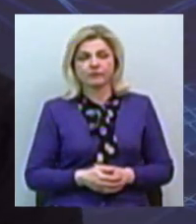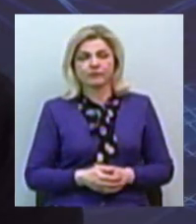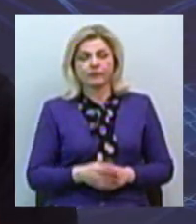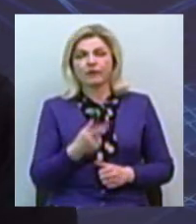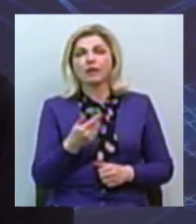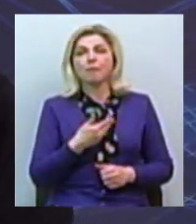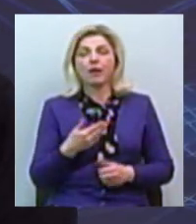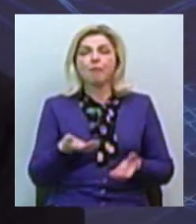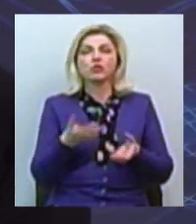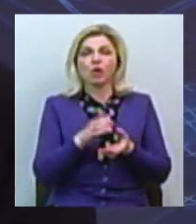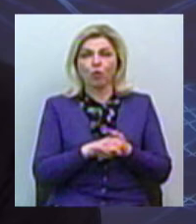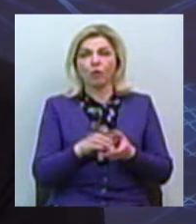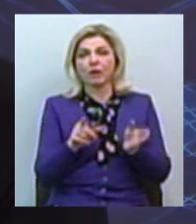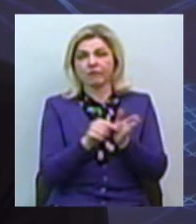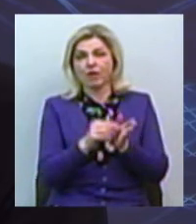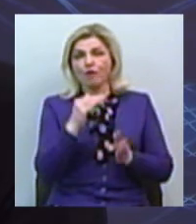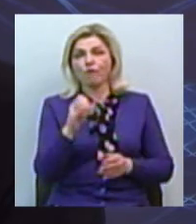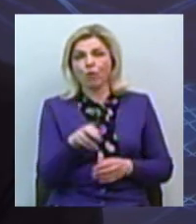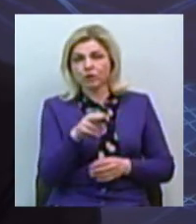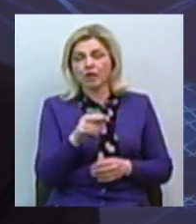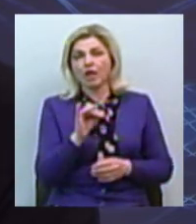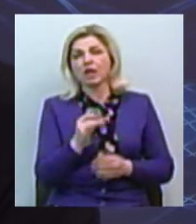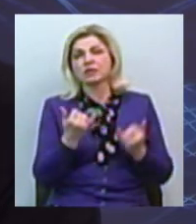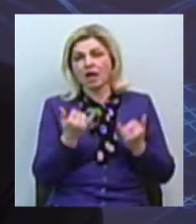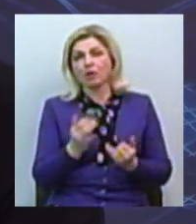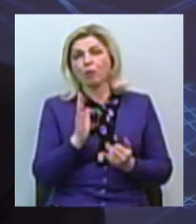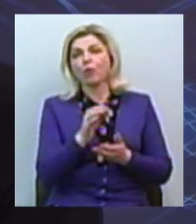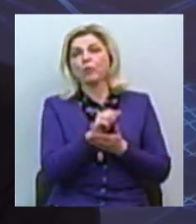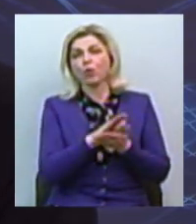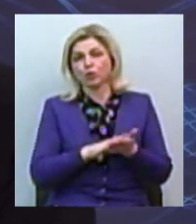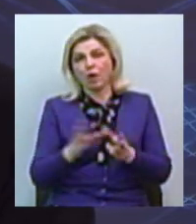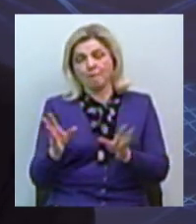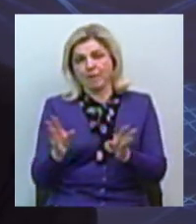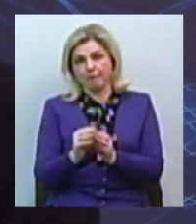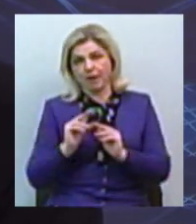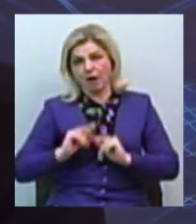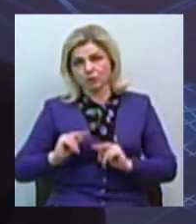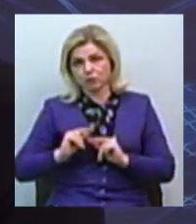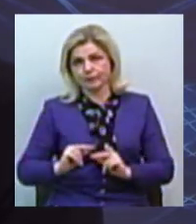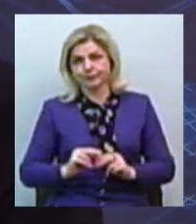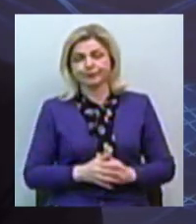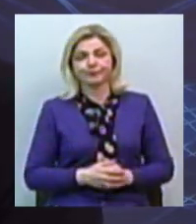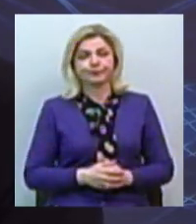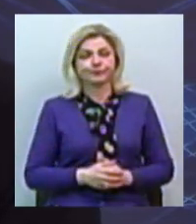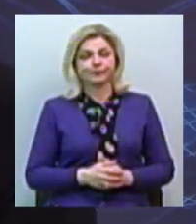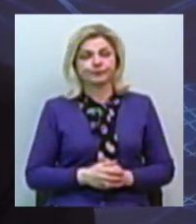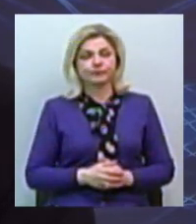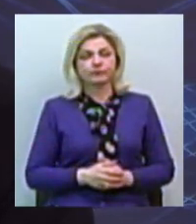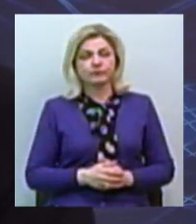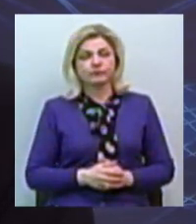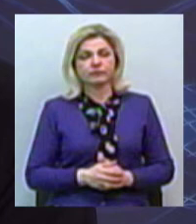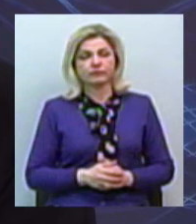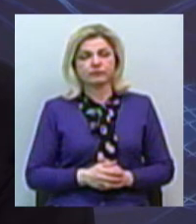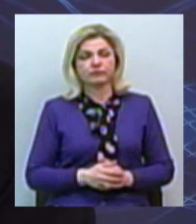з фондом. І вони зараз будуть продовжувати співпрацю вже на засадах інвестицій і